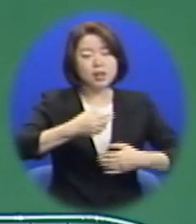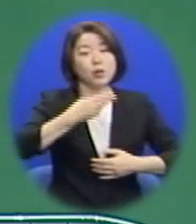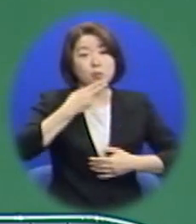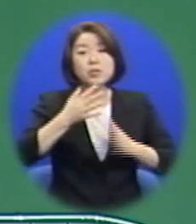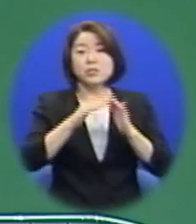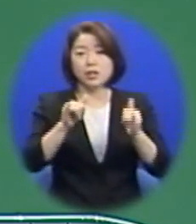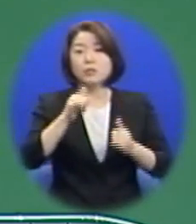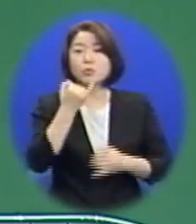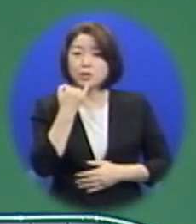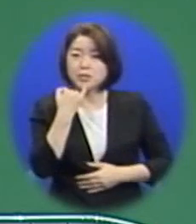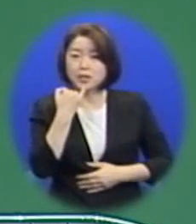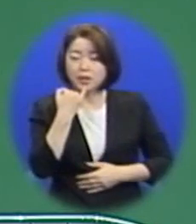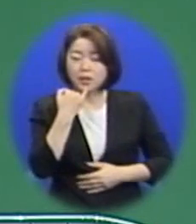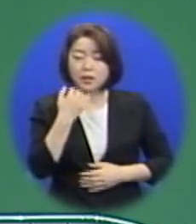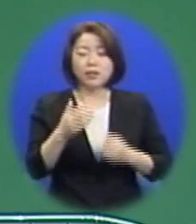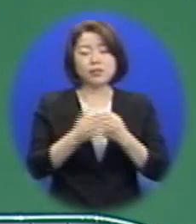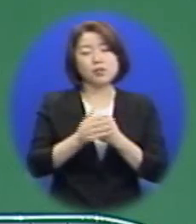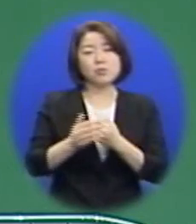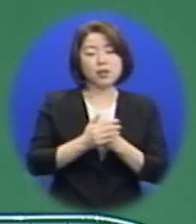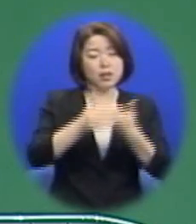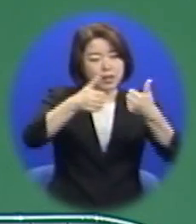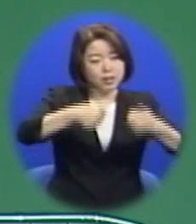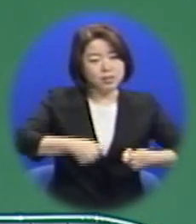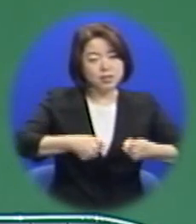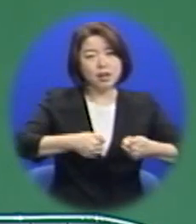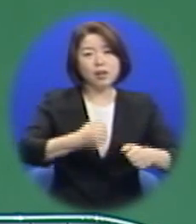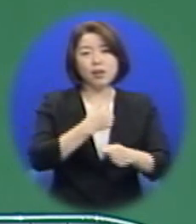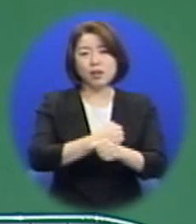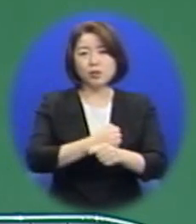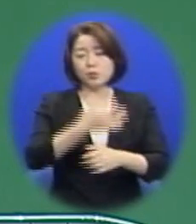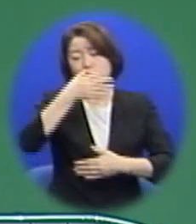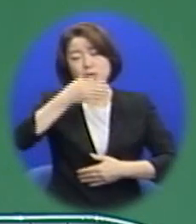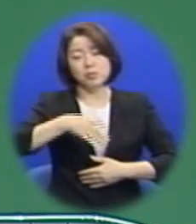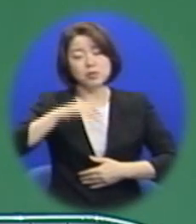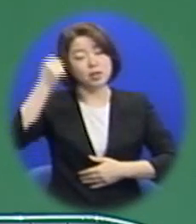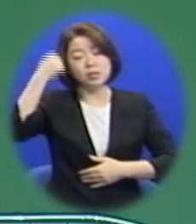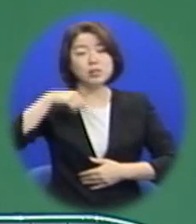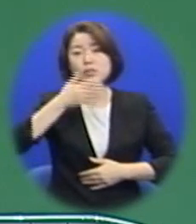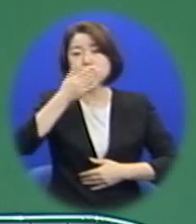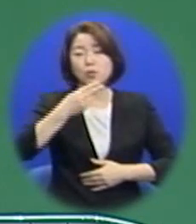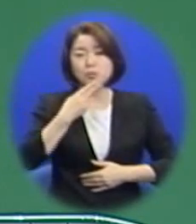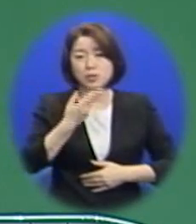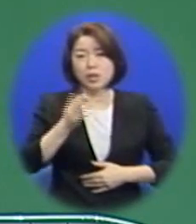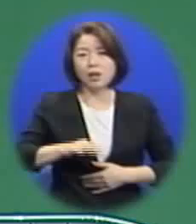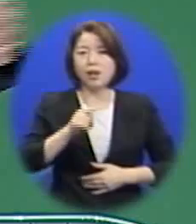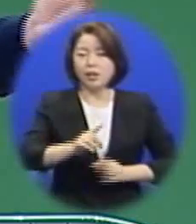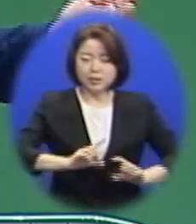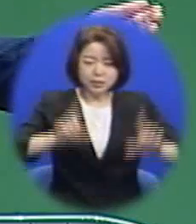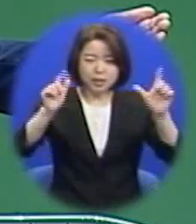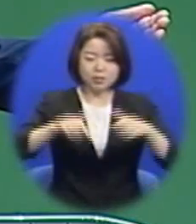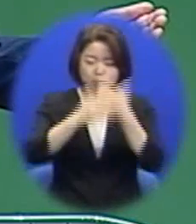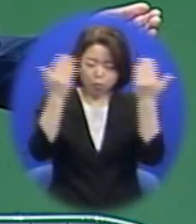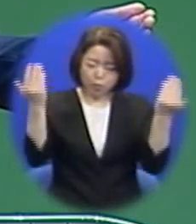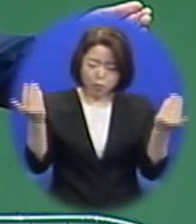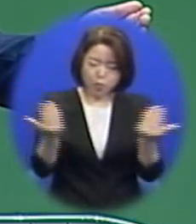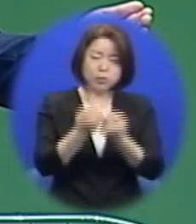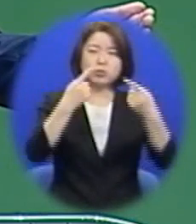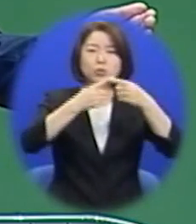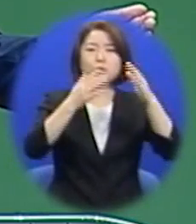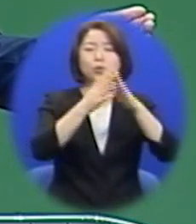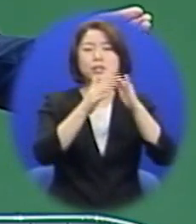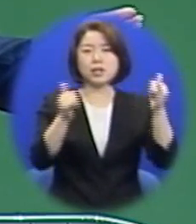뭐 인사를 해봐야 그게 그렇게 힘들다고 느껴질 수 없는데 그날은 전 교인들이 인사를 하러